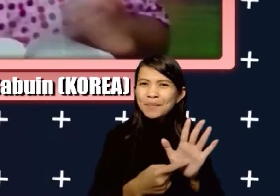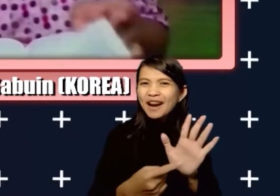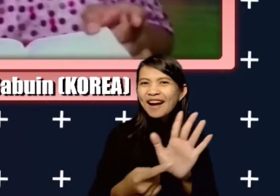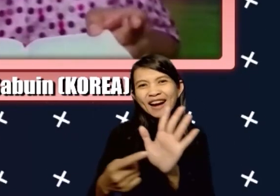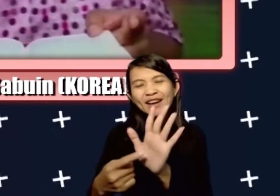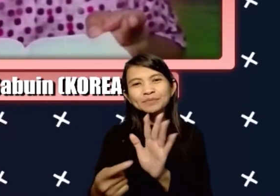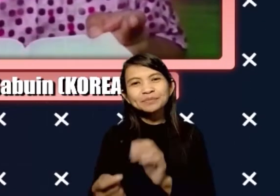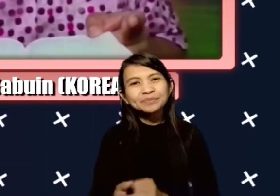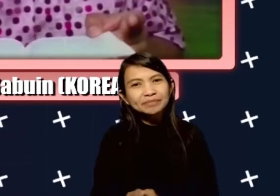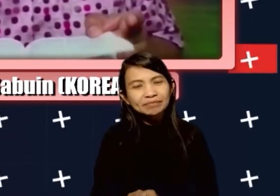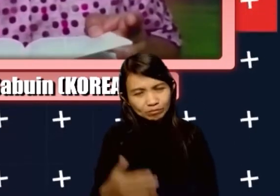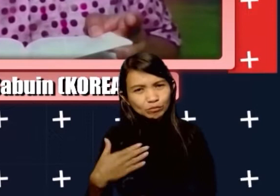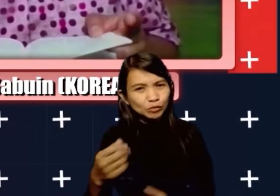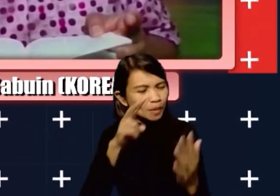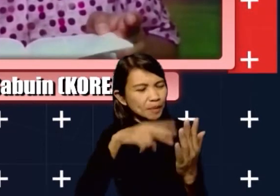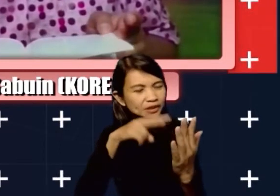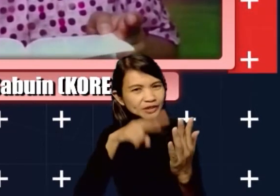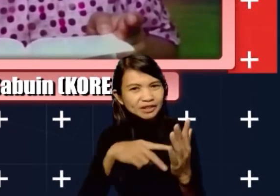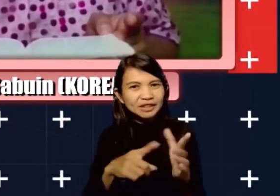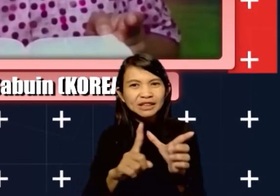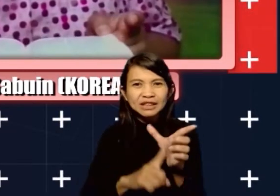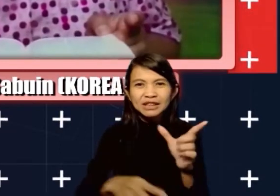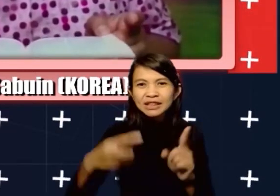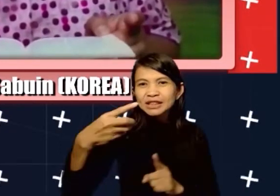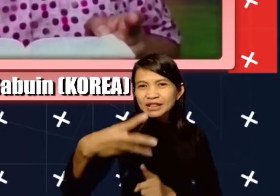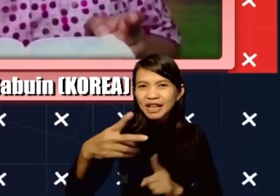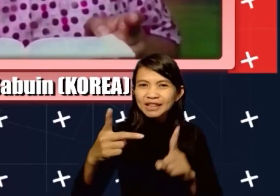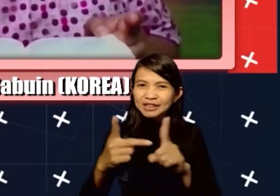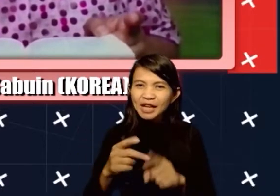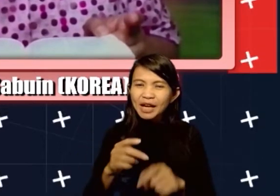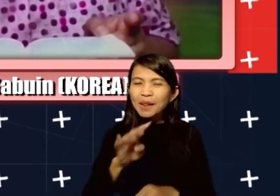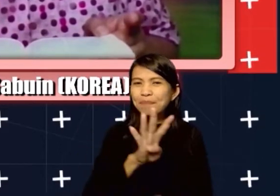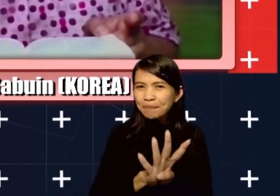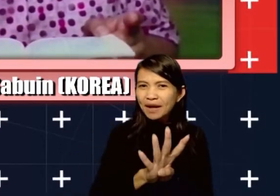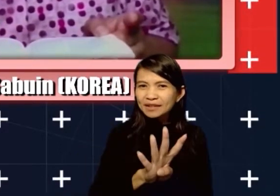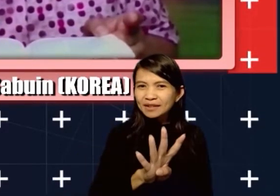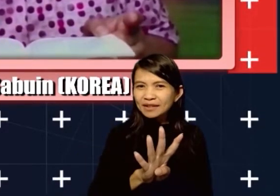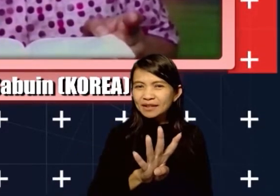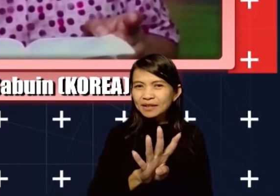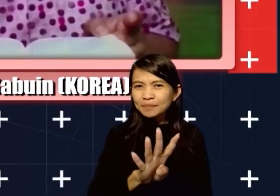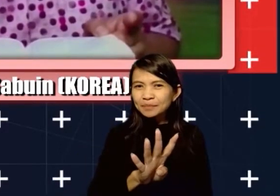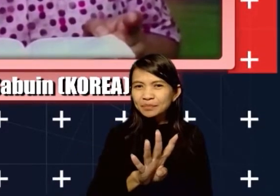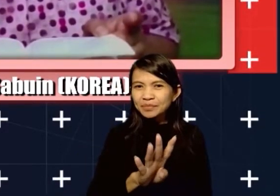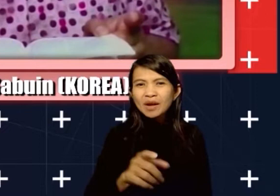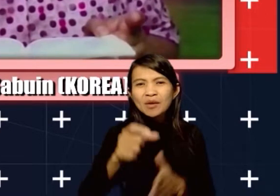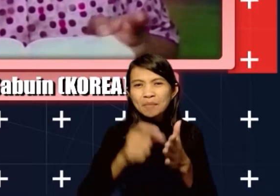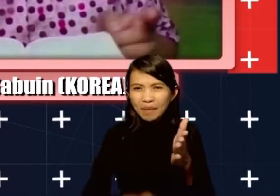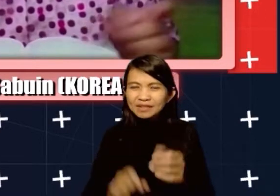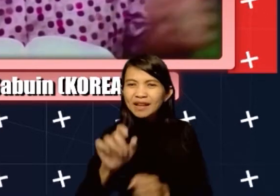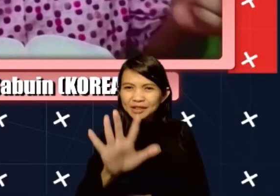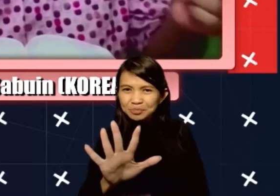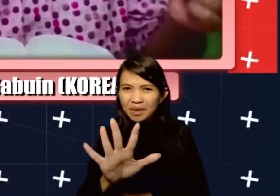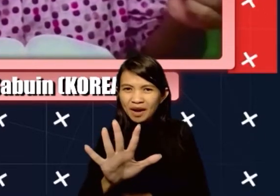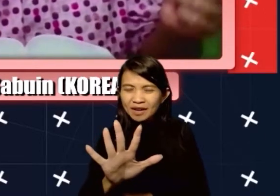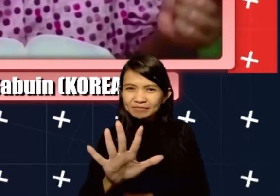Yeskiel pasal 4, lalu kemudian ada juga di Yeskiel pasal yang kelima, kadang-kadang dia disuruh harus ambil